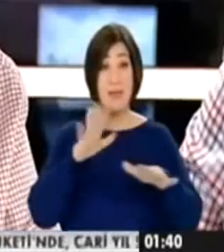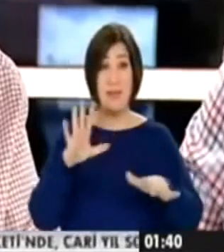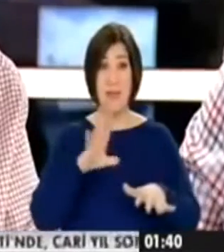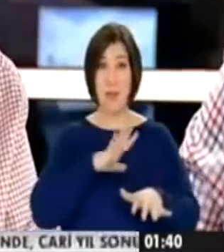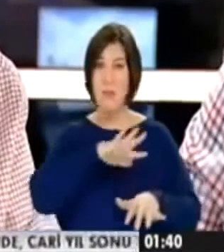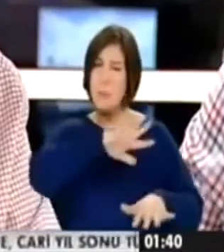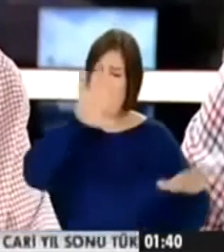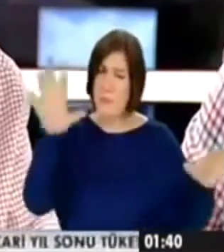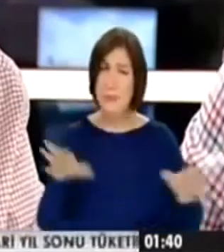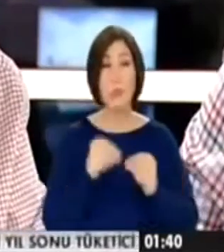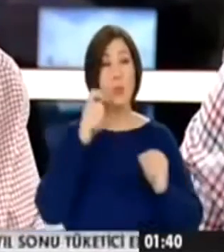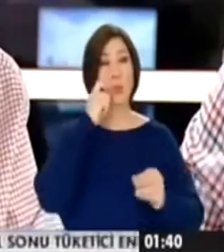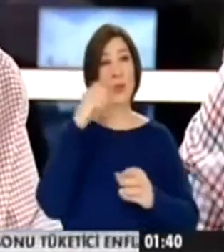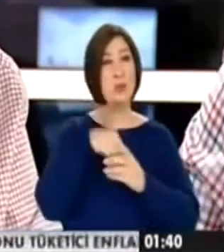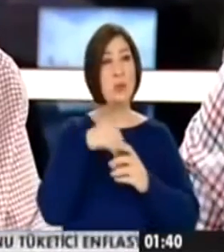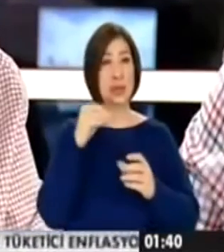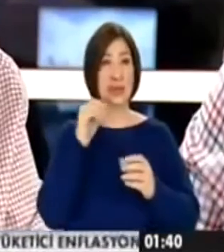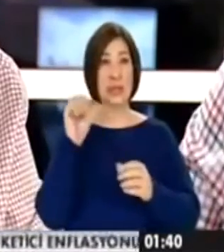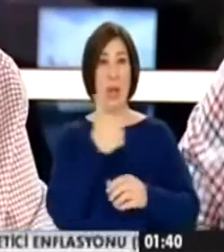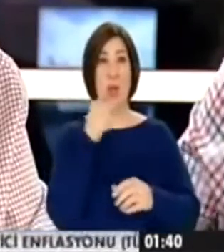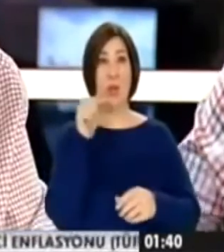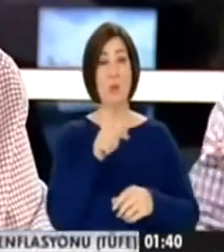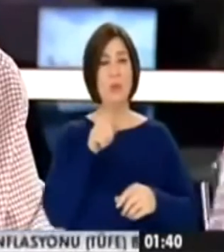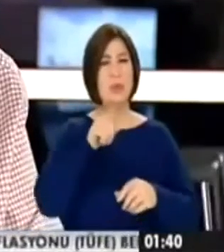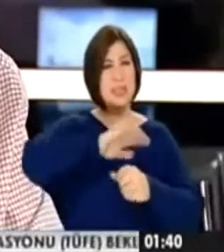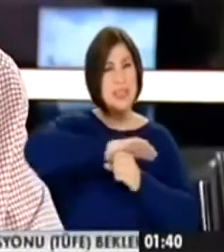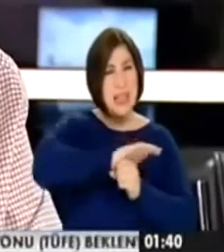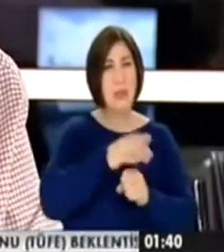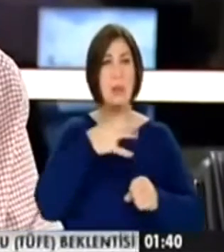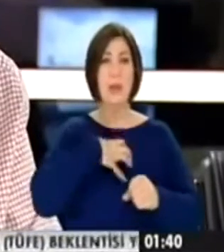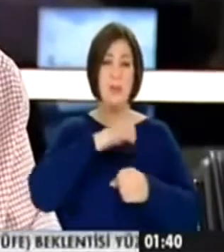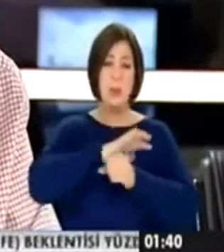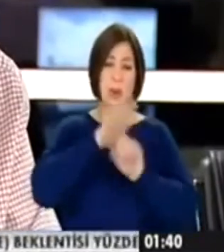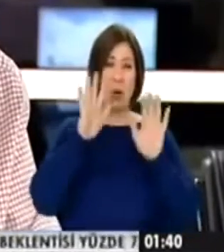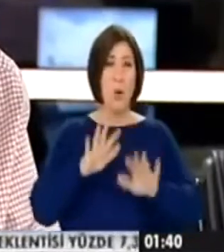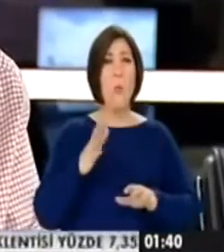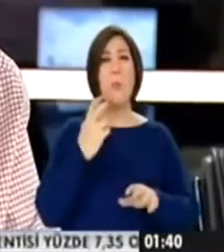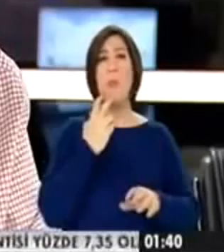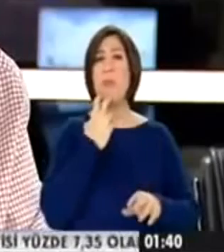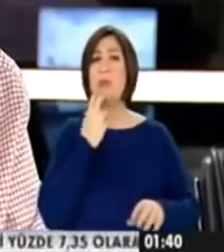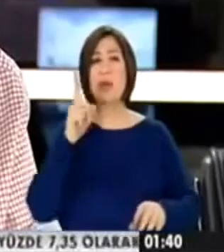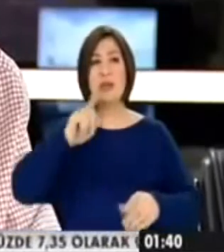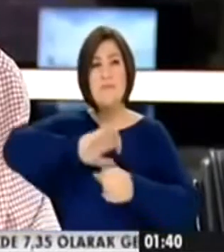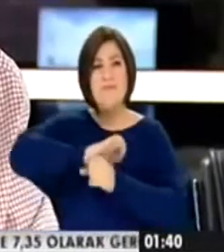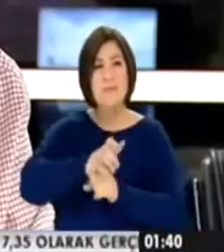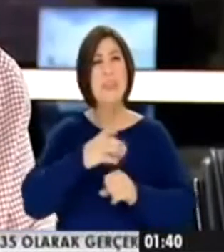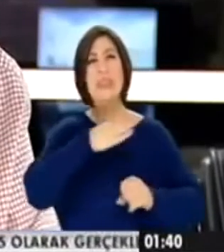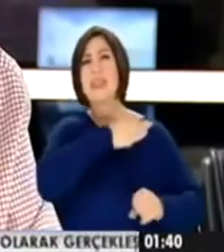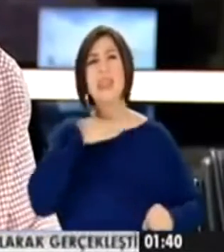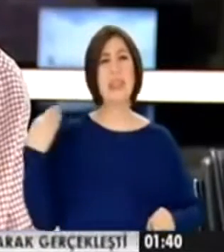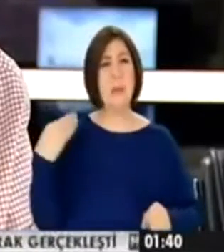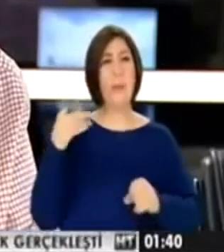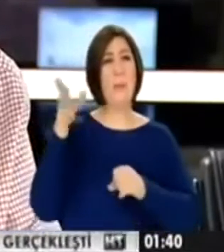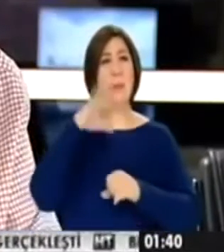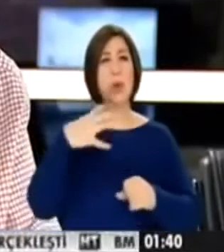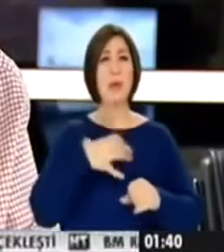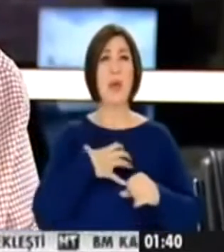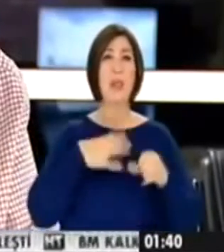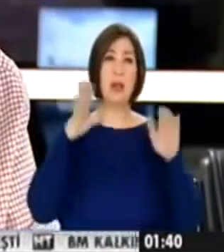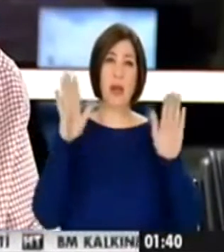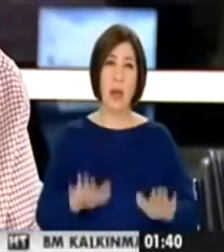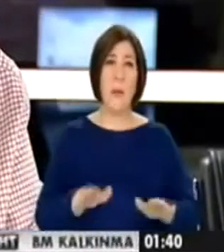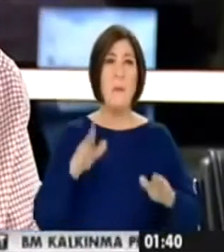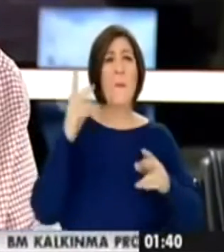Müslüman için odur. Bu dünyada birçok zalim yaptığı zalimlikle kalıyor. İşte boşnakları katleden o birçok sırf kasapları yaptıklarıyla kalıyor. Orada